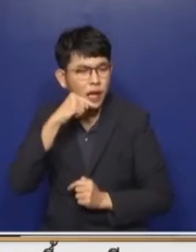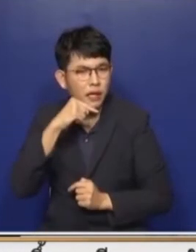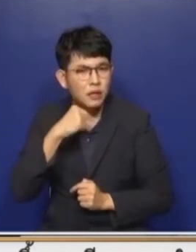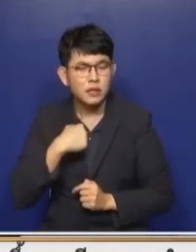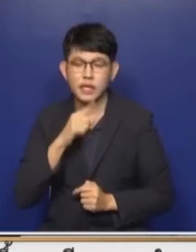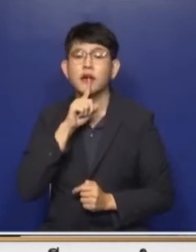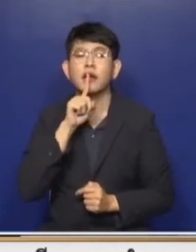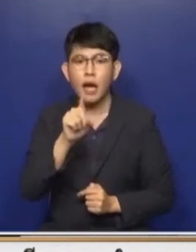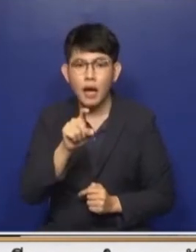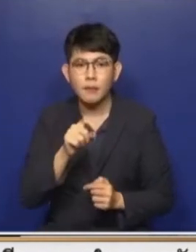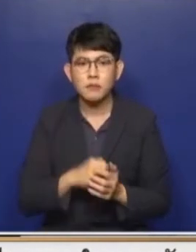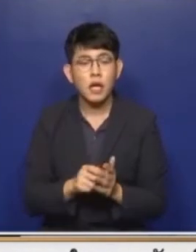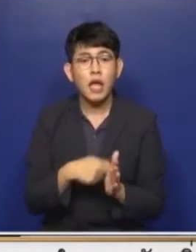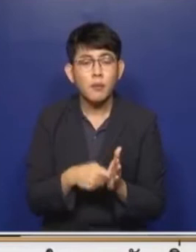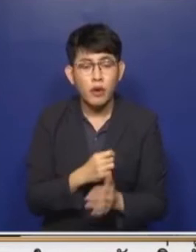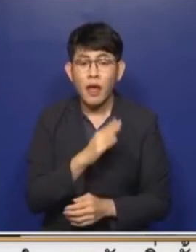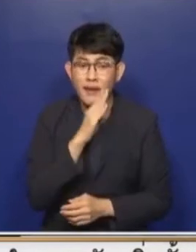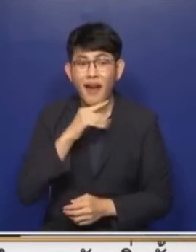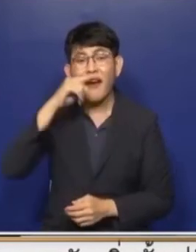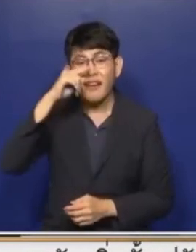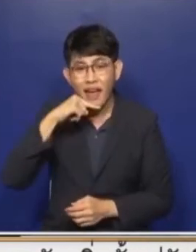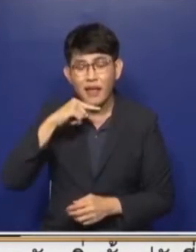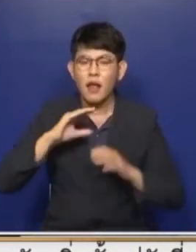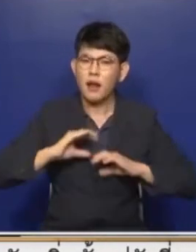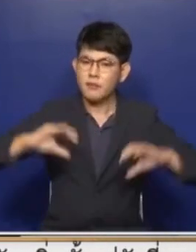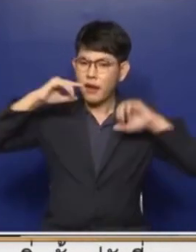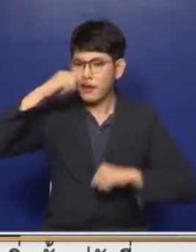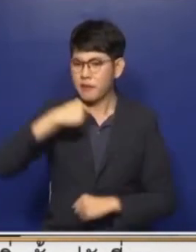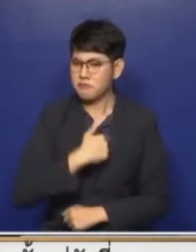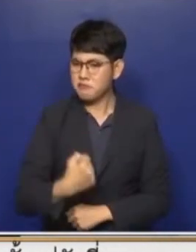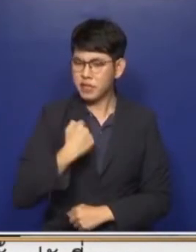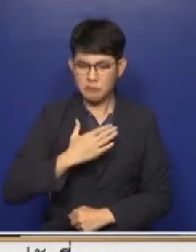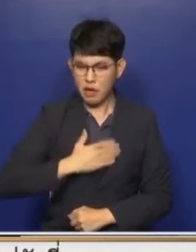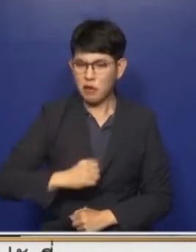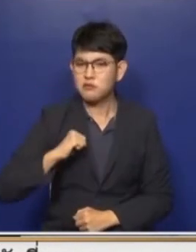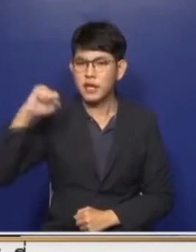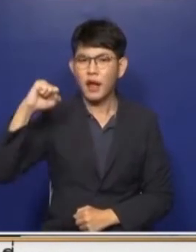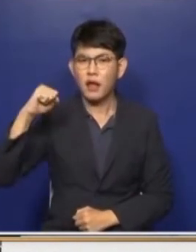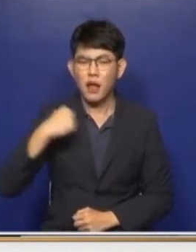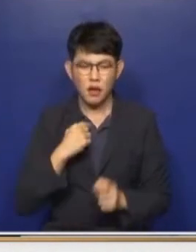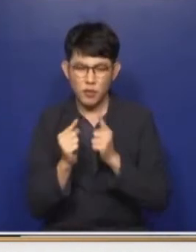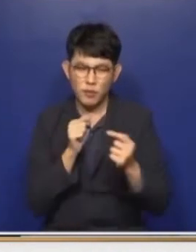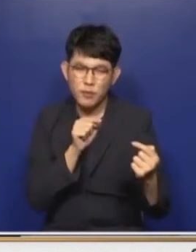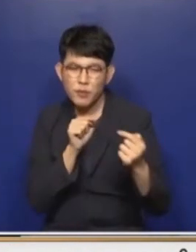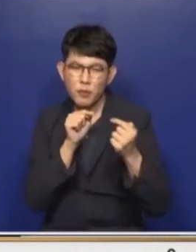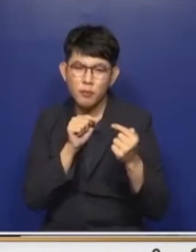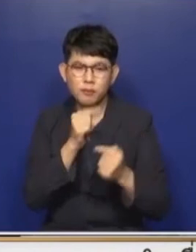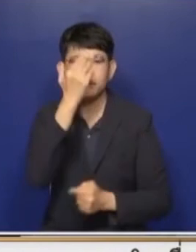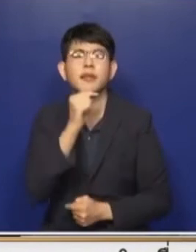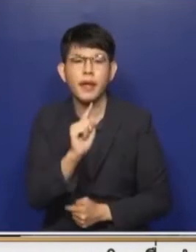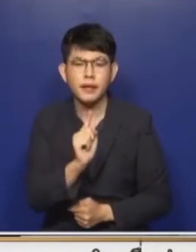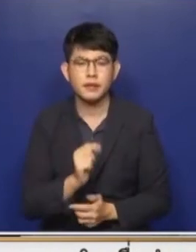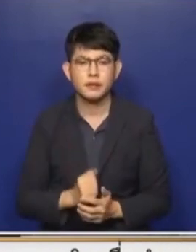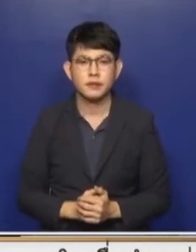ฉันก็จะถามกบว่าแล้วถ้าประเทศไทย รัฐบาลไทยมั่นใจว่าตวเองจชนะค autresแล้ไปเจราจาต่รองกเขาทำไแล